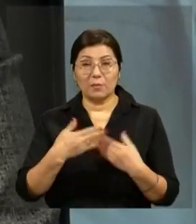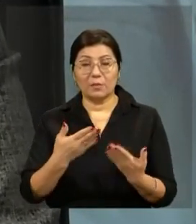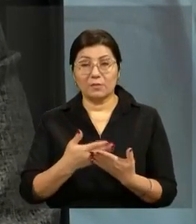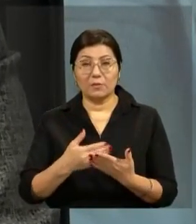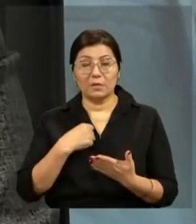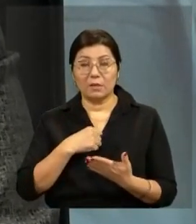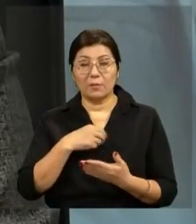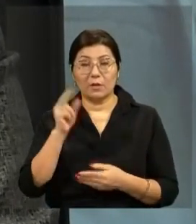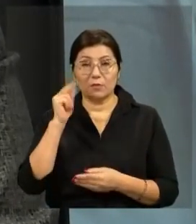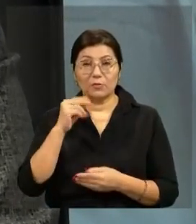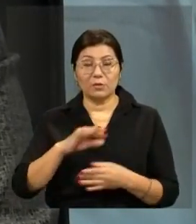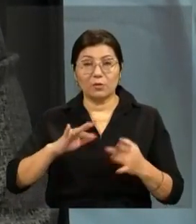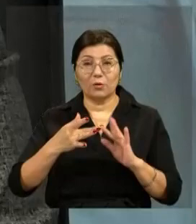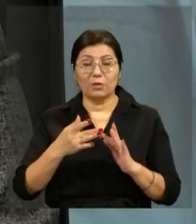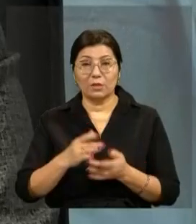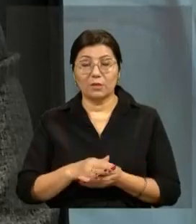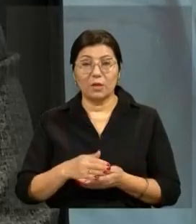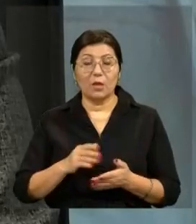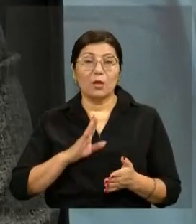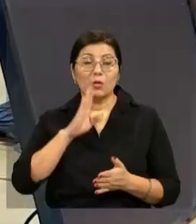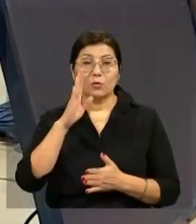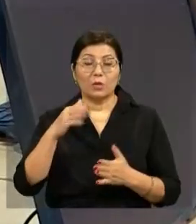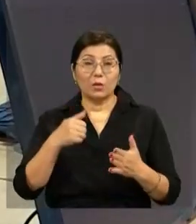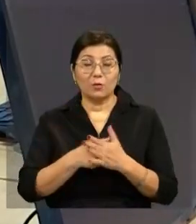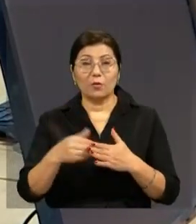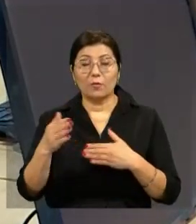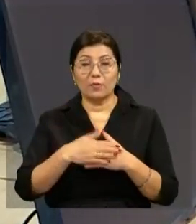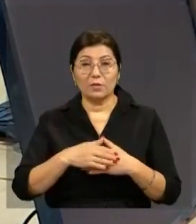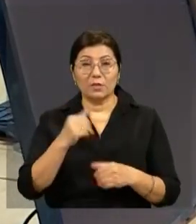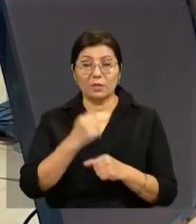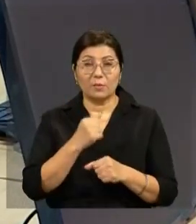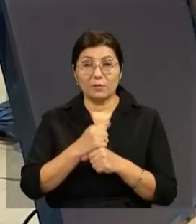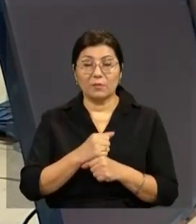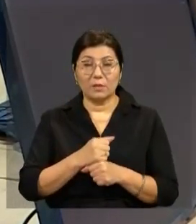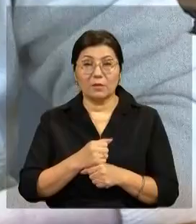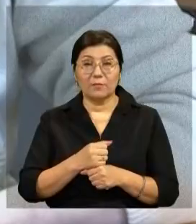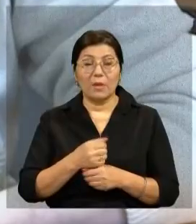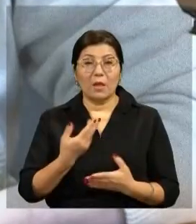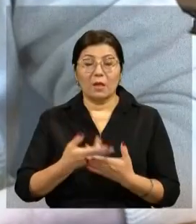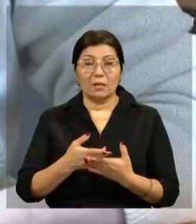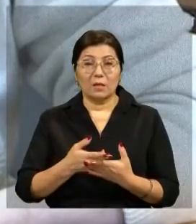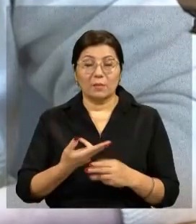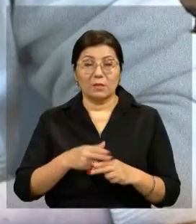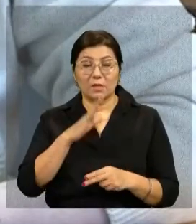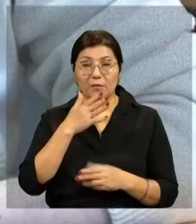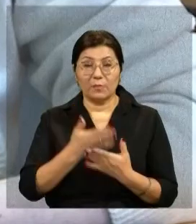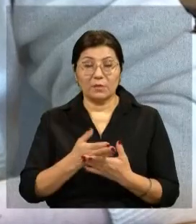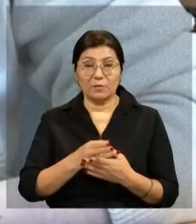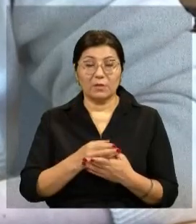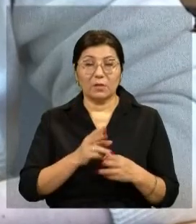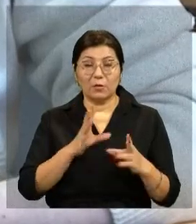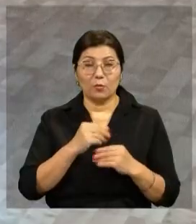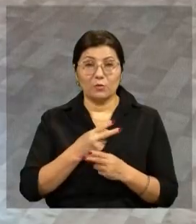Я бы хотела учиться онлайн, допустим. Я с утра до вечера на работе. Центр начал свою работу в 2007 году. За это время он успел показать